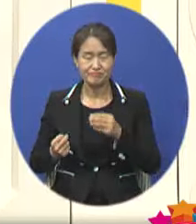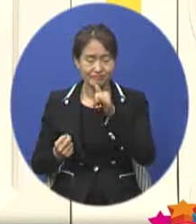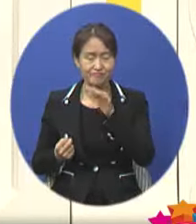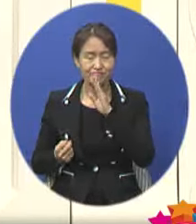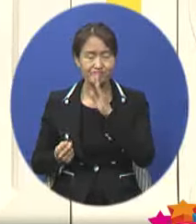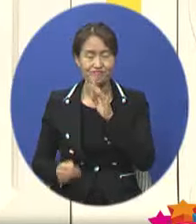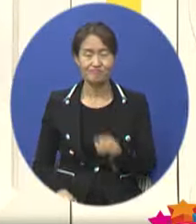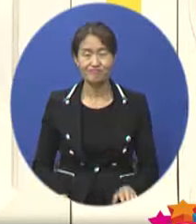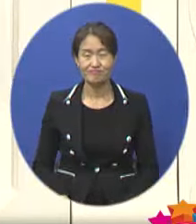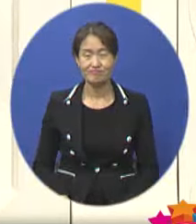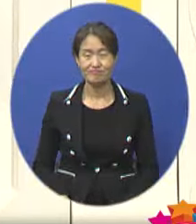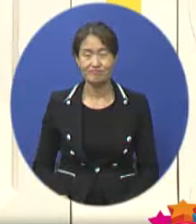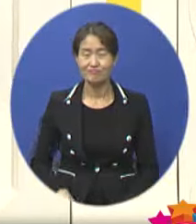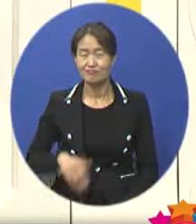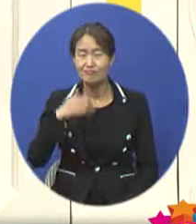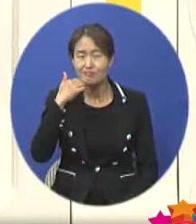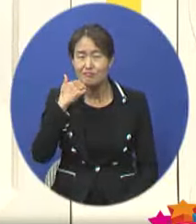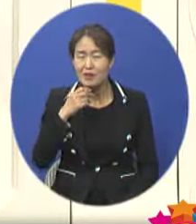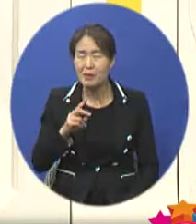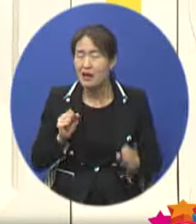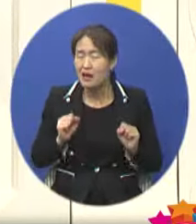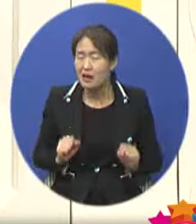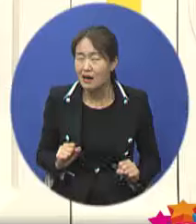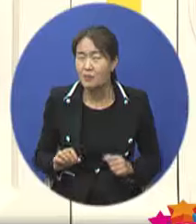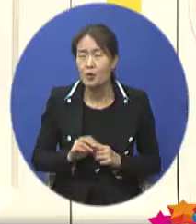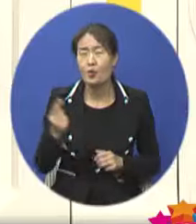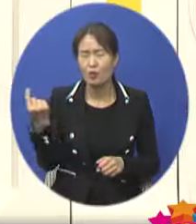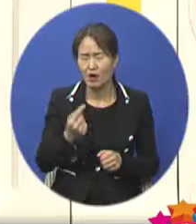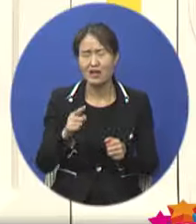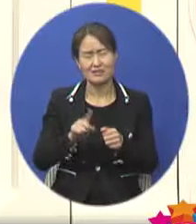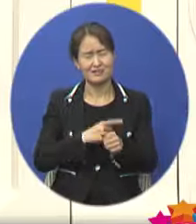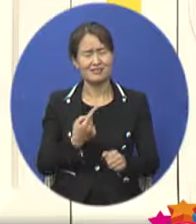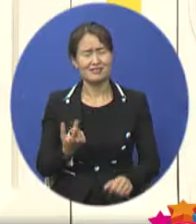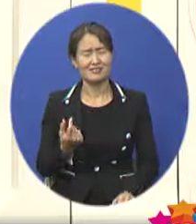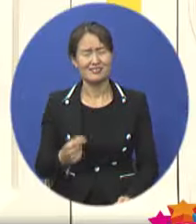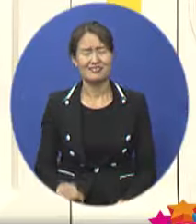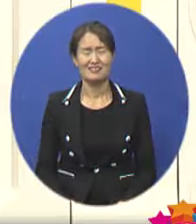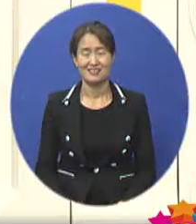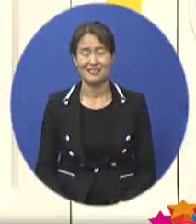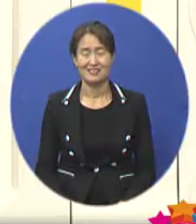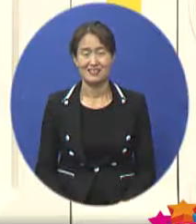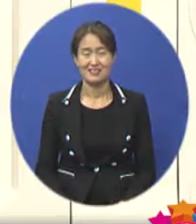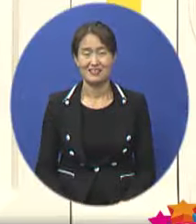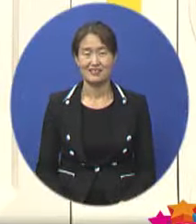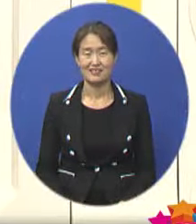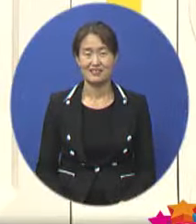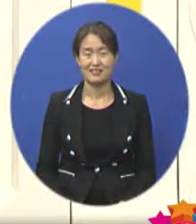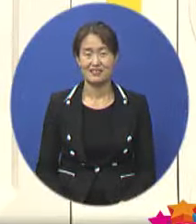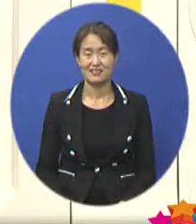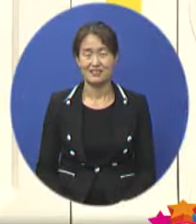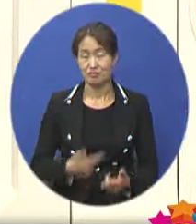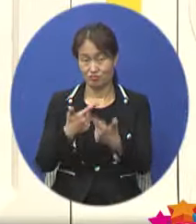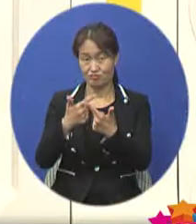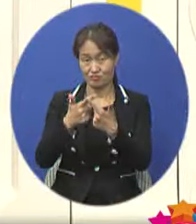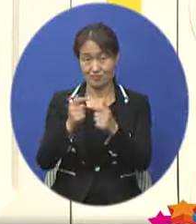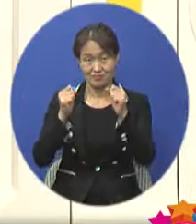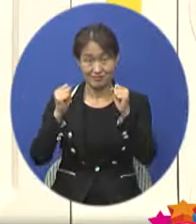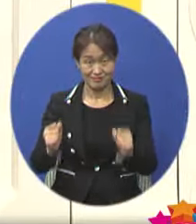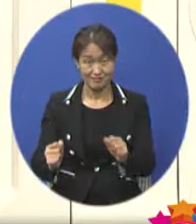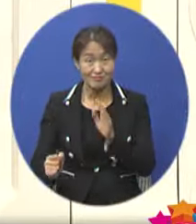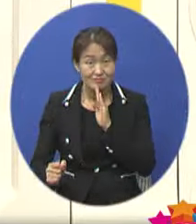사촌분들이? 예. 예, 예. 누가 계셔야? 예, 예. 오게 되죠. 예, 가게 예. 되거든요. 예, 예. 근데 이제 부산에